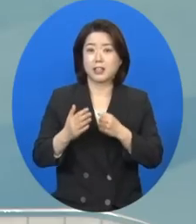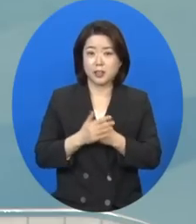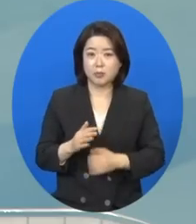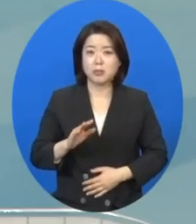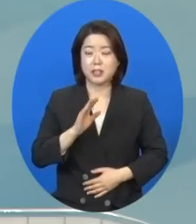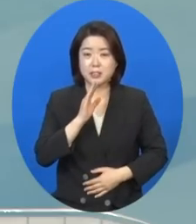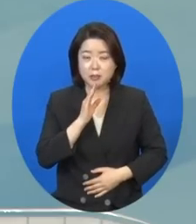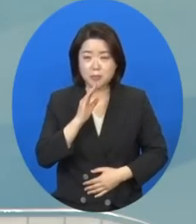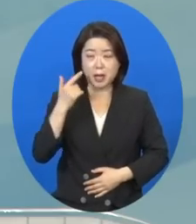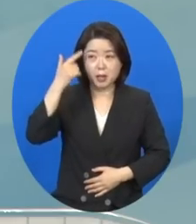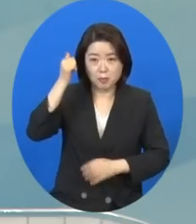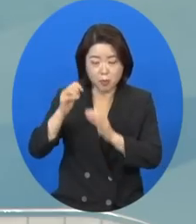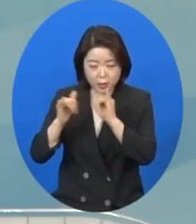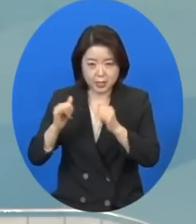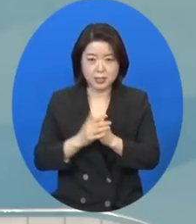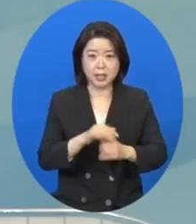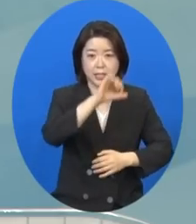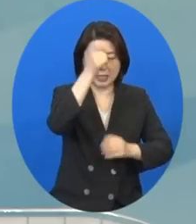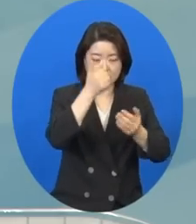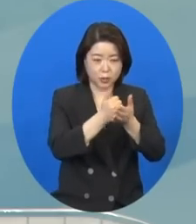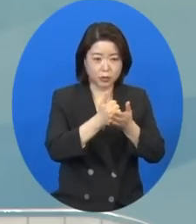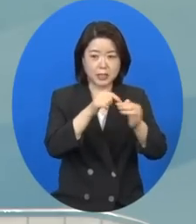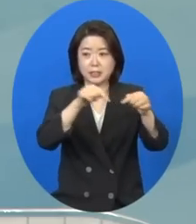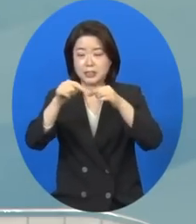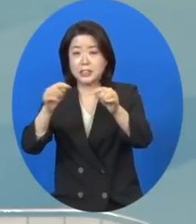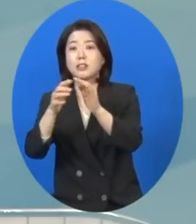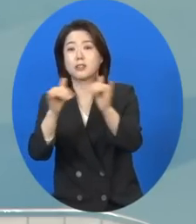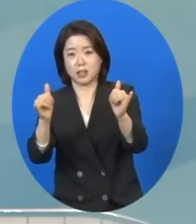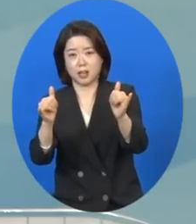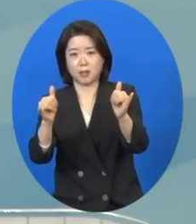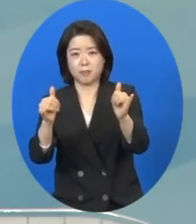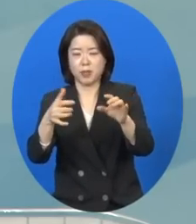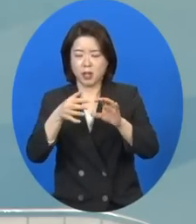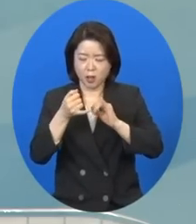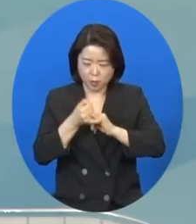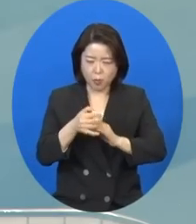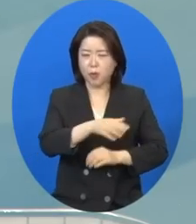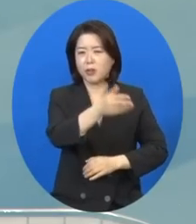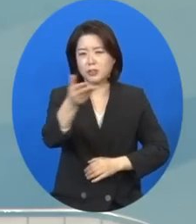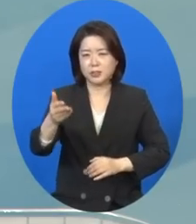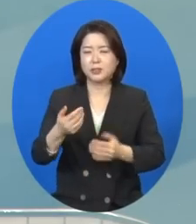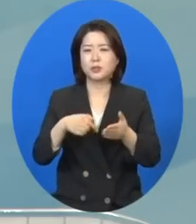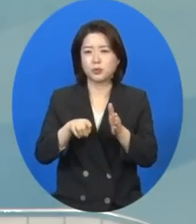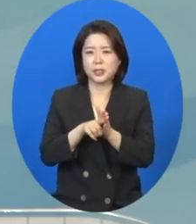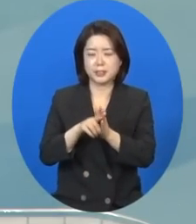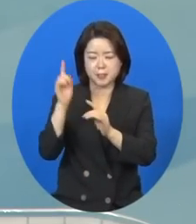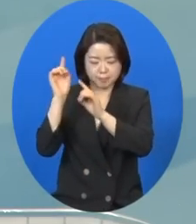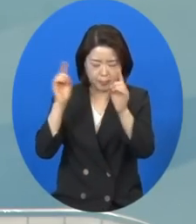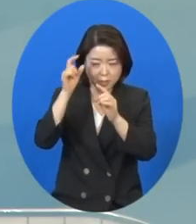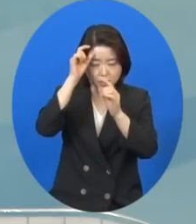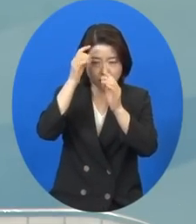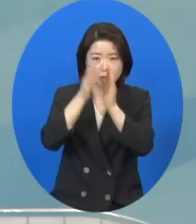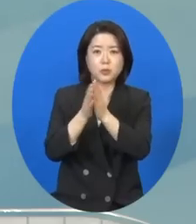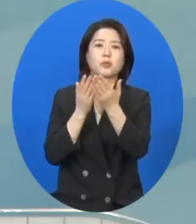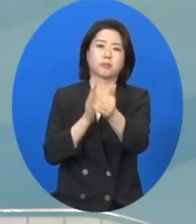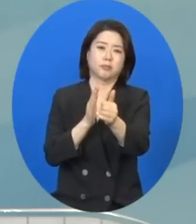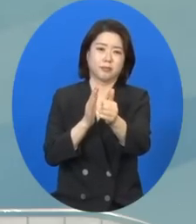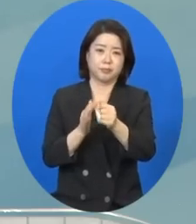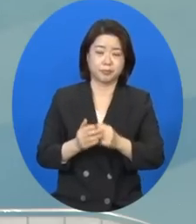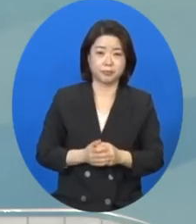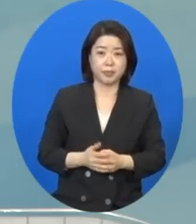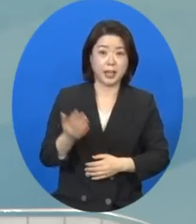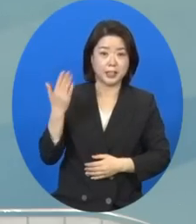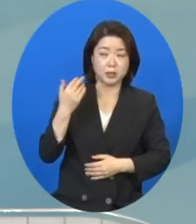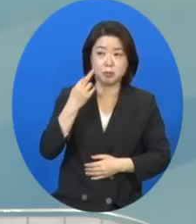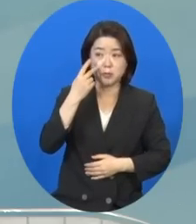정말 목회자들과 우리 장로님들 리더십들을 위해서 여러분들 꼭 깨어서 기도해 주셔야만 합니다 지난 주간에 미국